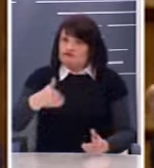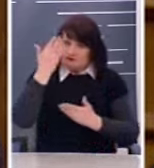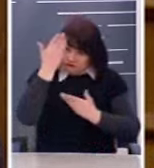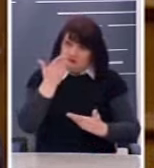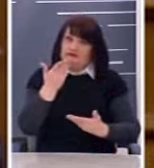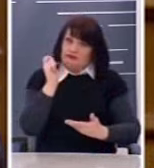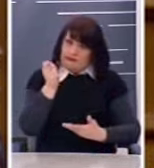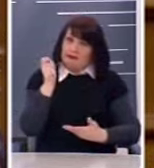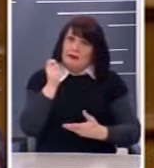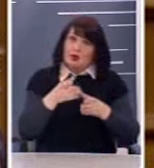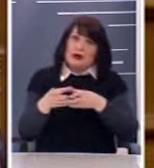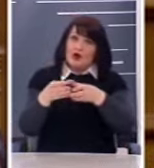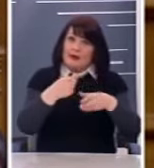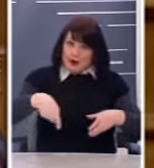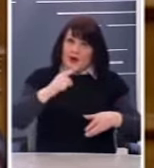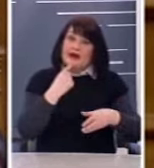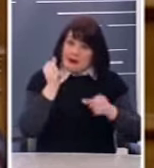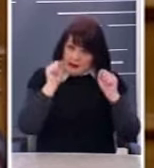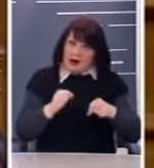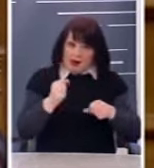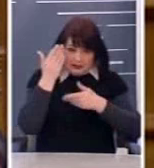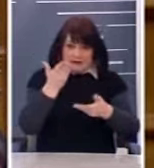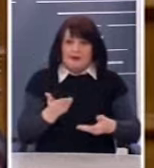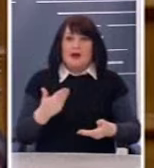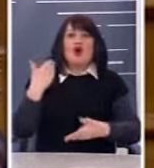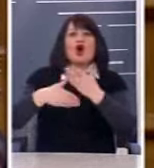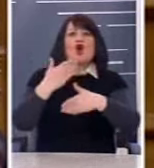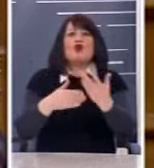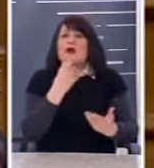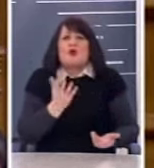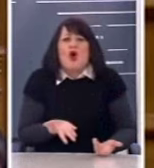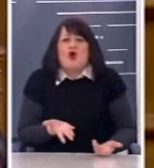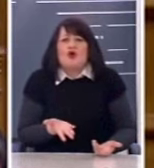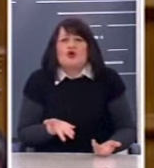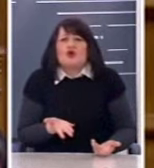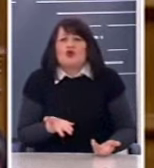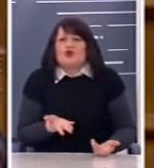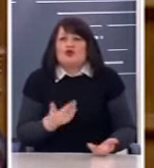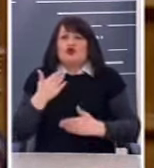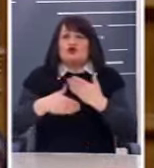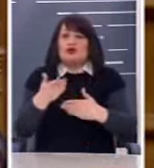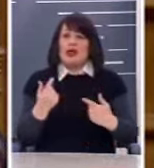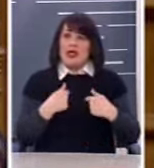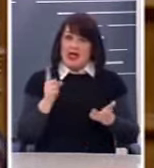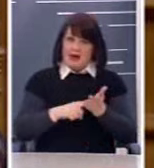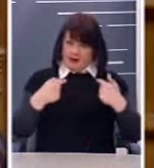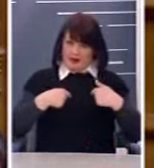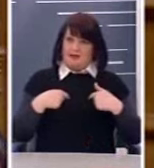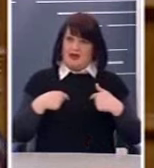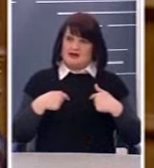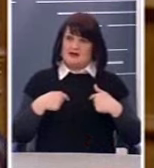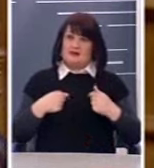κομμάτων, συμφώνησαν. Τόσα χρόνια όμως είναι αυτό το σκάνδαλο. Γιατί? Τόσα χρόνια έπρεπε να έρθουμε εμείς, κύριε Λεβέντη, γι'